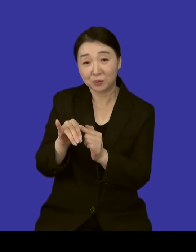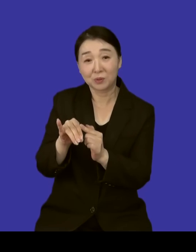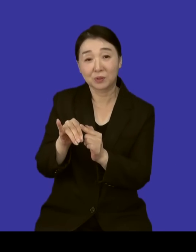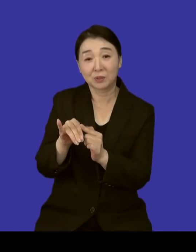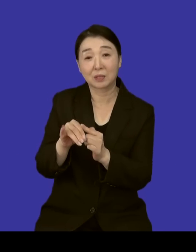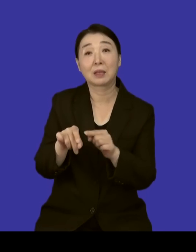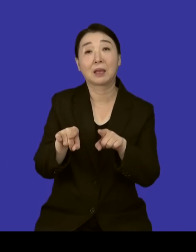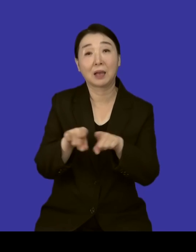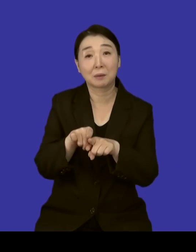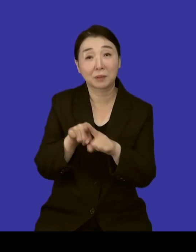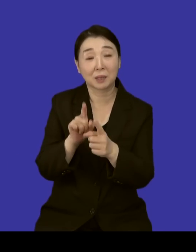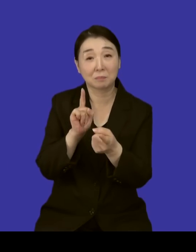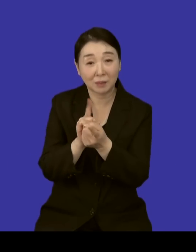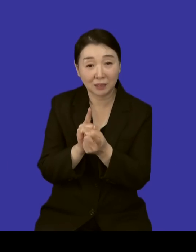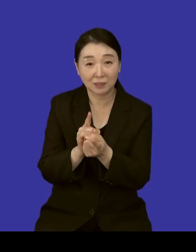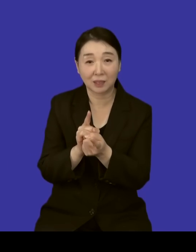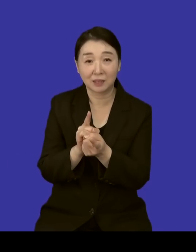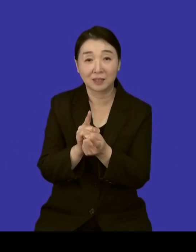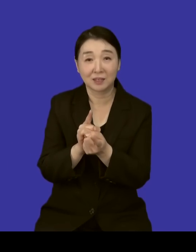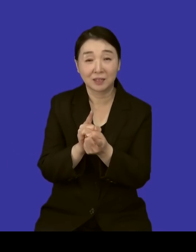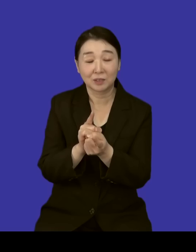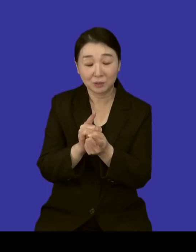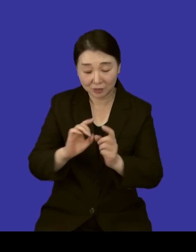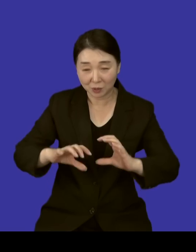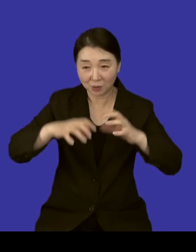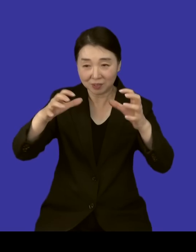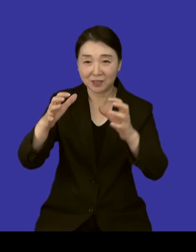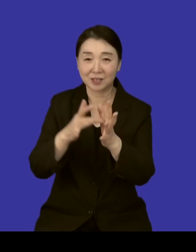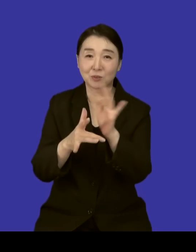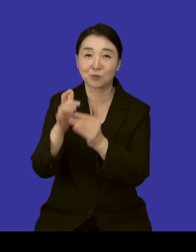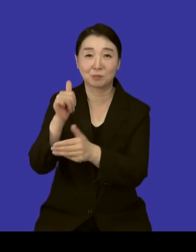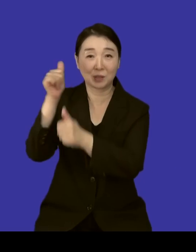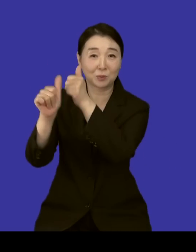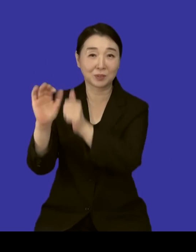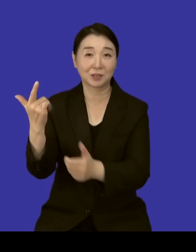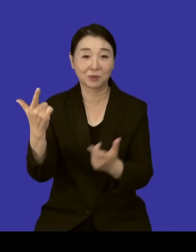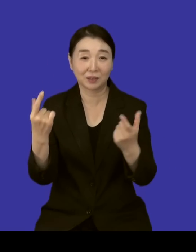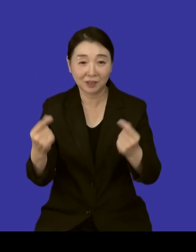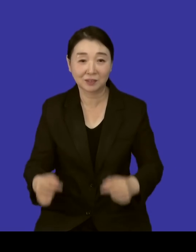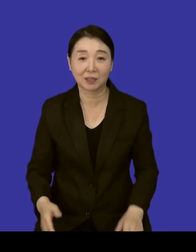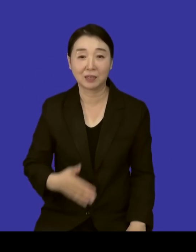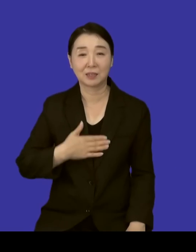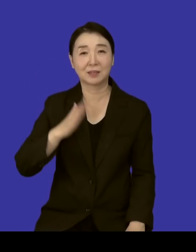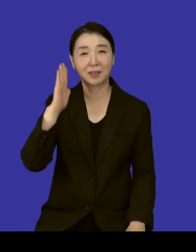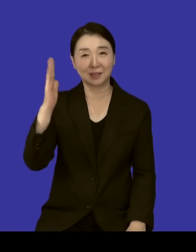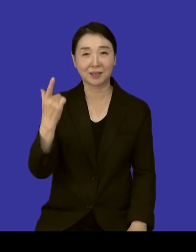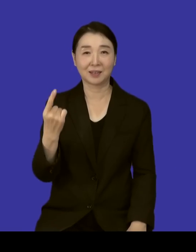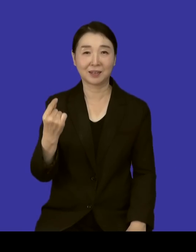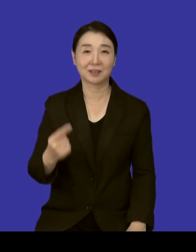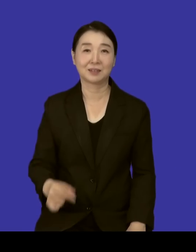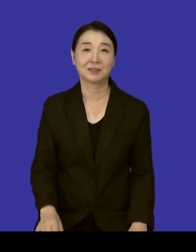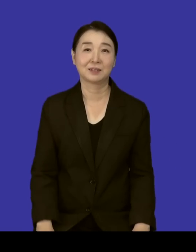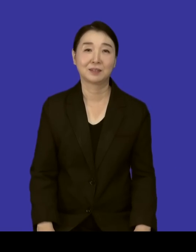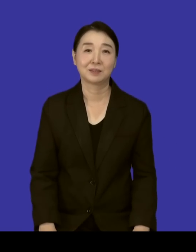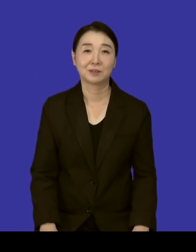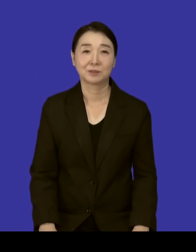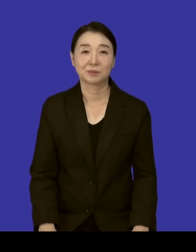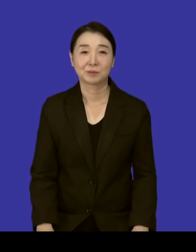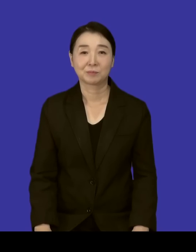오면서 전 세계에 예수님의 조상이 됐잖아요. 예. 꼭 제 얘기 같아요. 예.